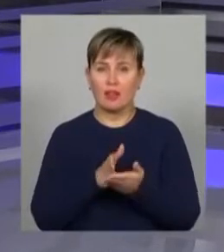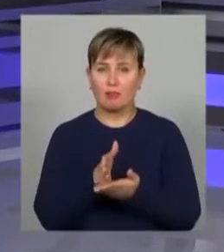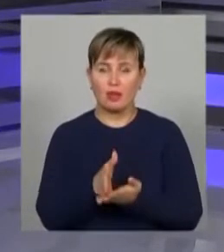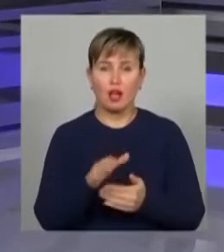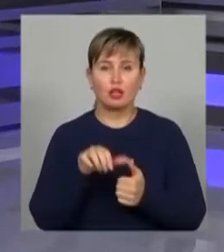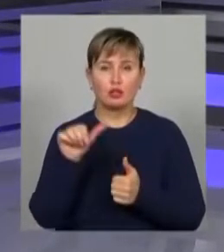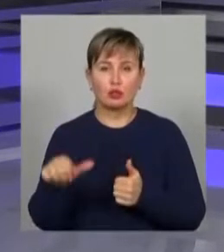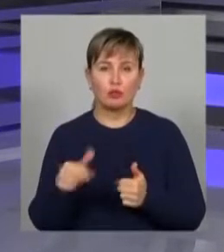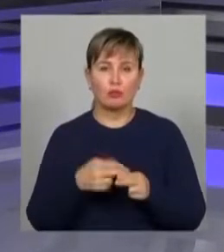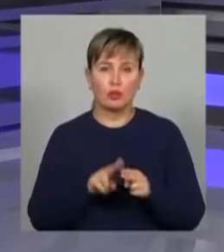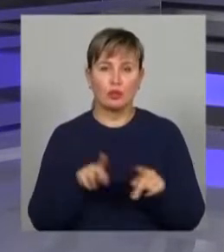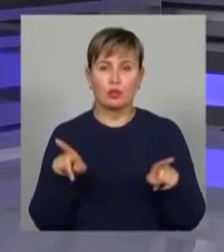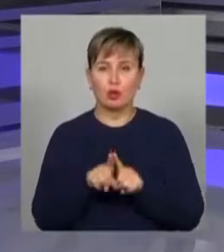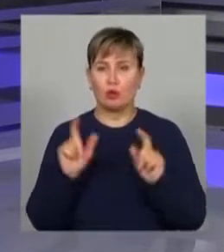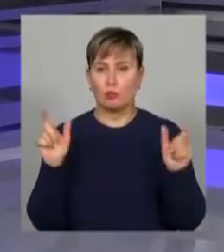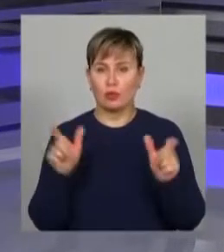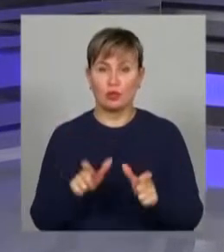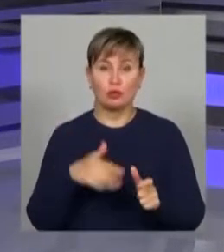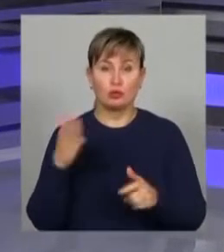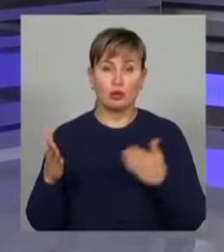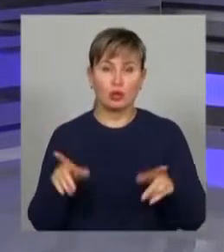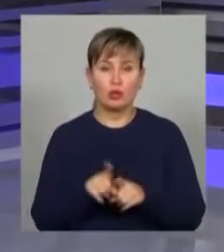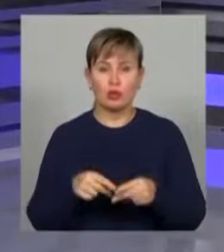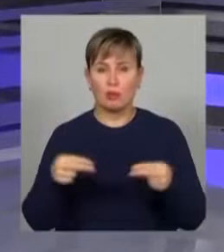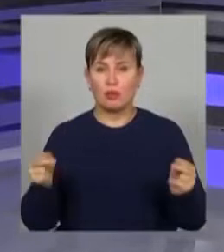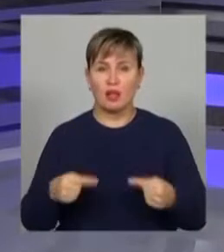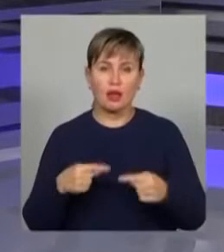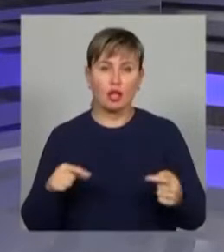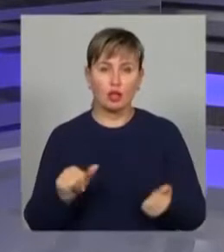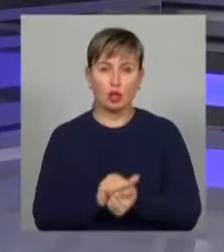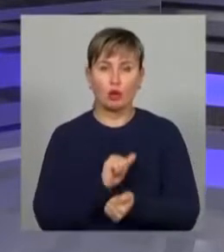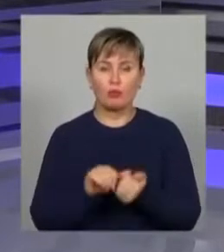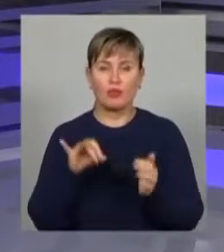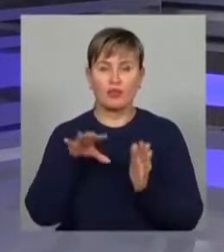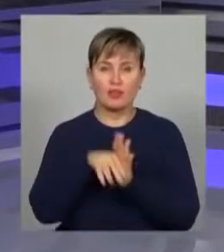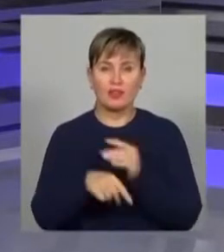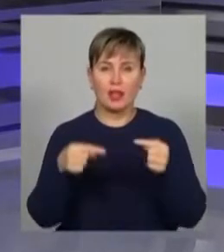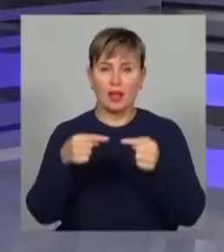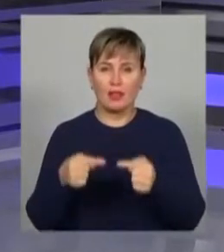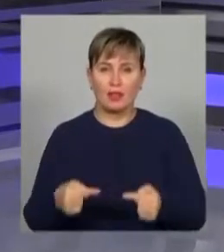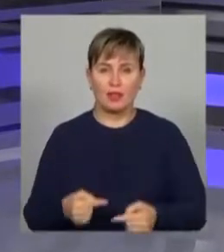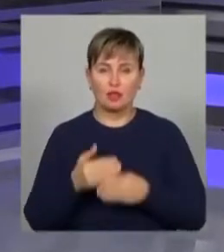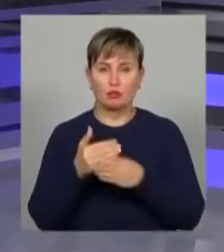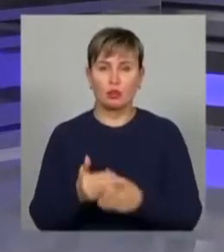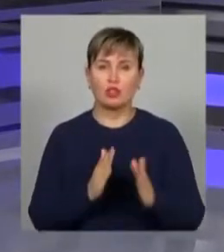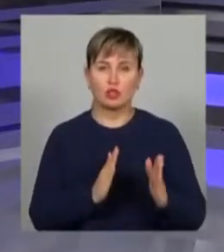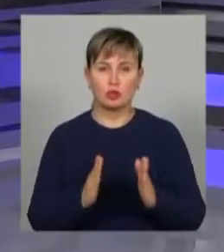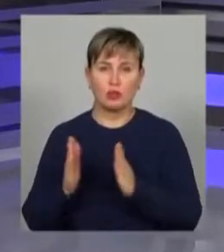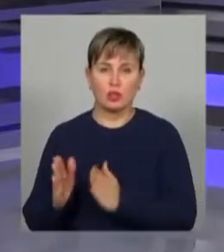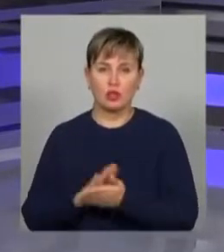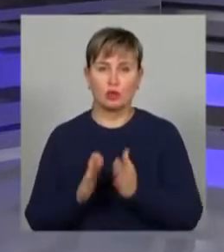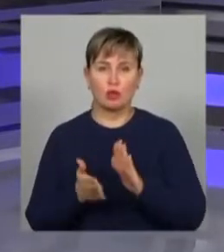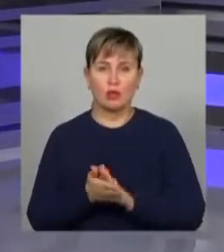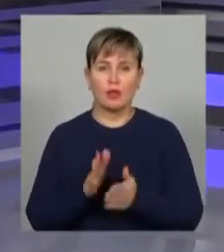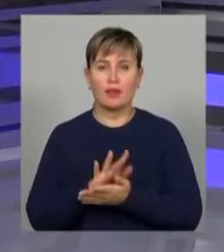особенно в постпандемический период. Стороны также подписали ряд документов и внесли конкретные способы стабилизации ситуации.